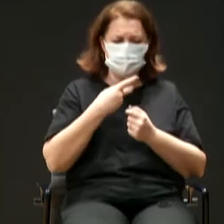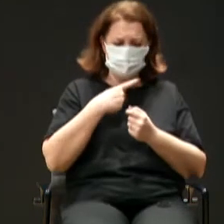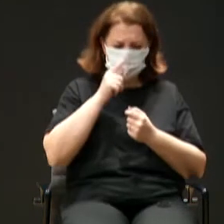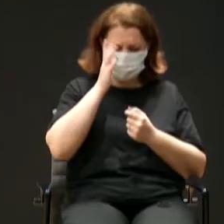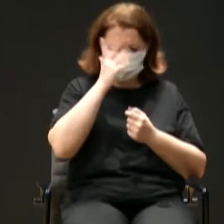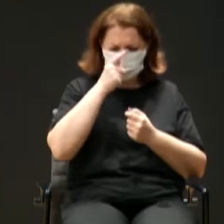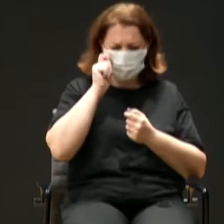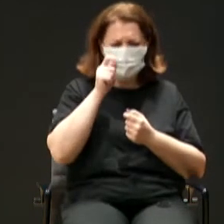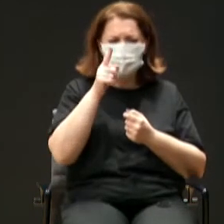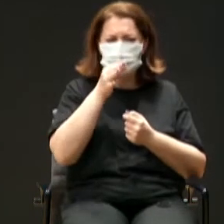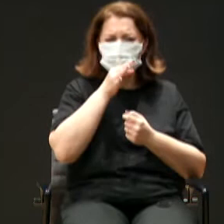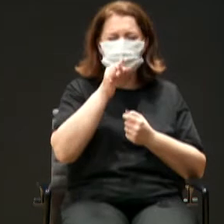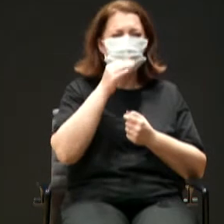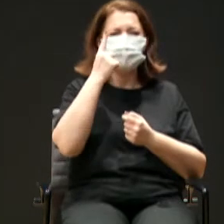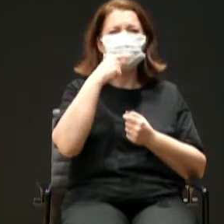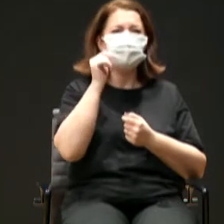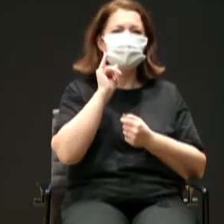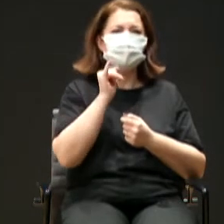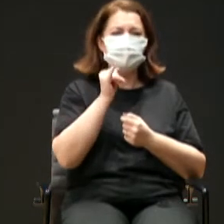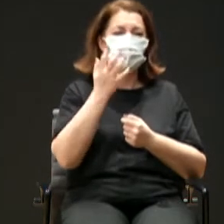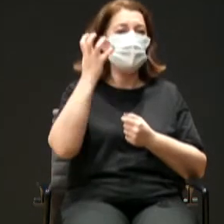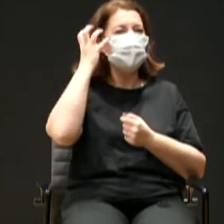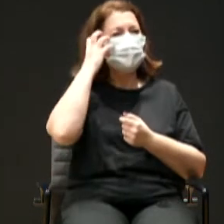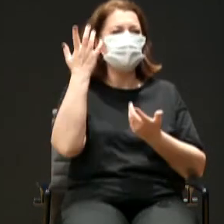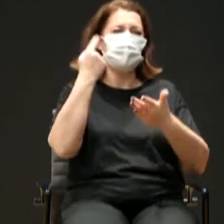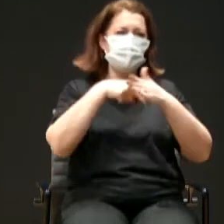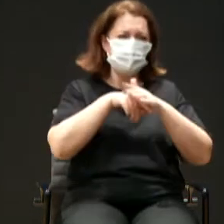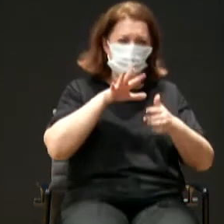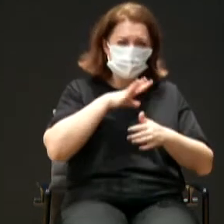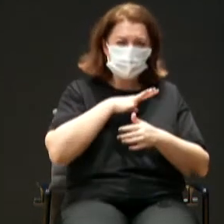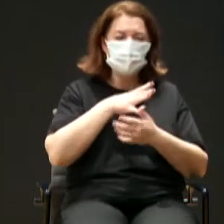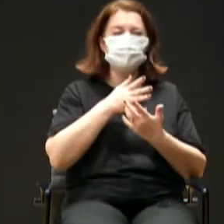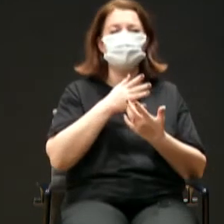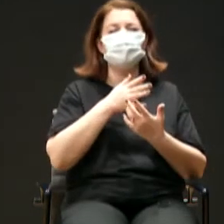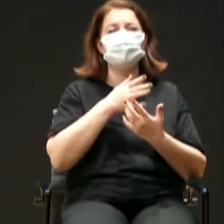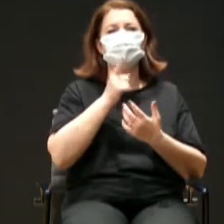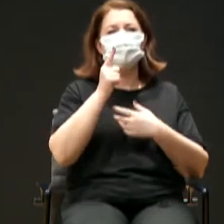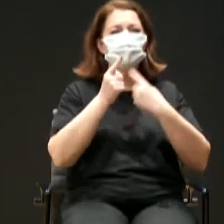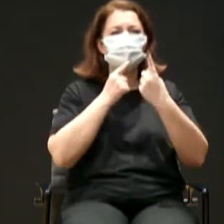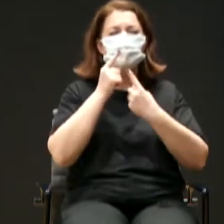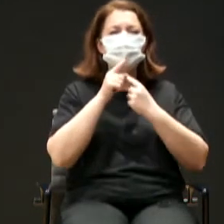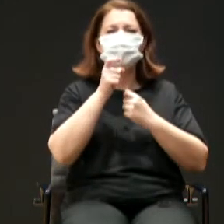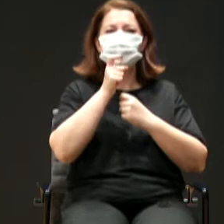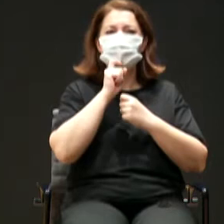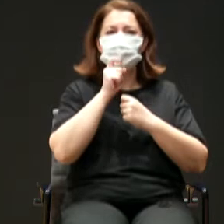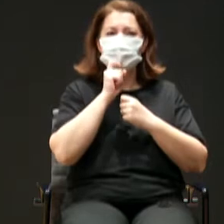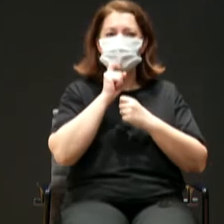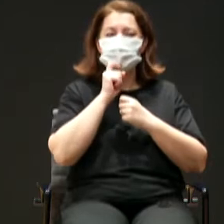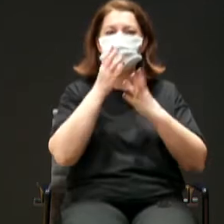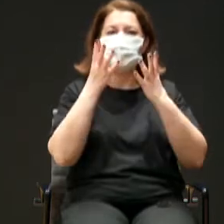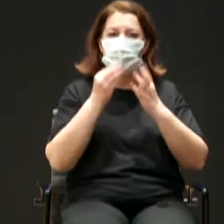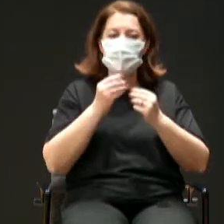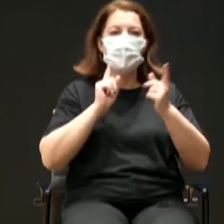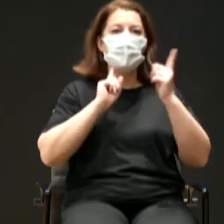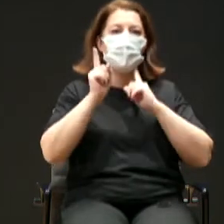İfade etmek bile çirkin. Vakıflarda tecavüz var, şunlar var. Arkadaşlar, yanlış olan hukukun önünde bunun